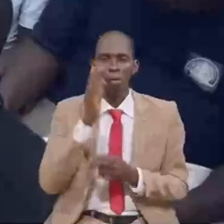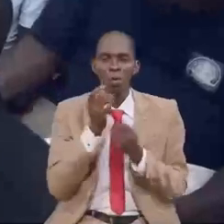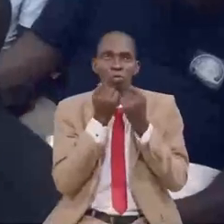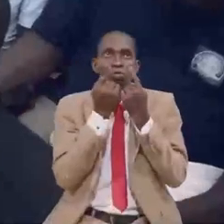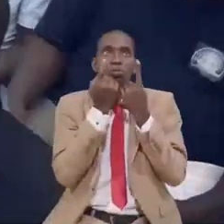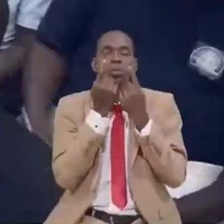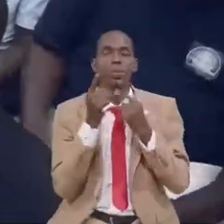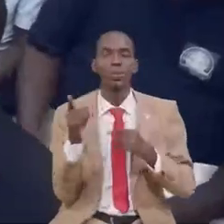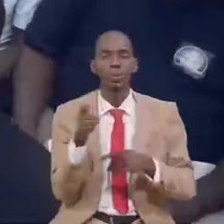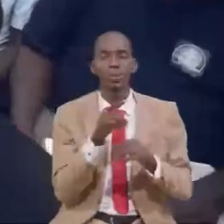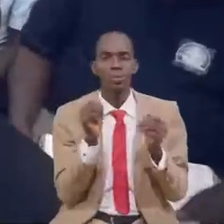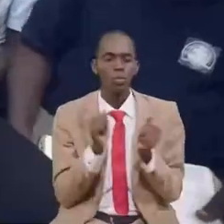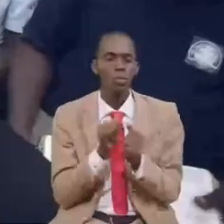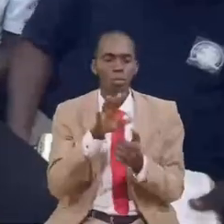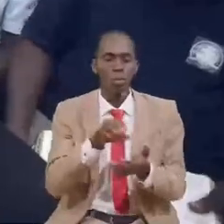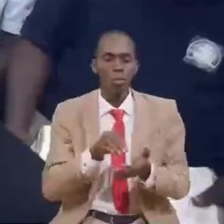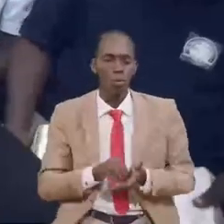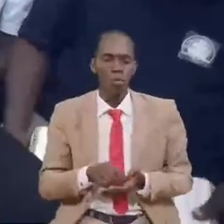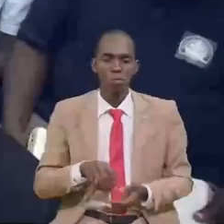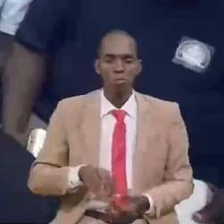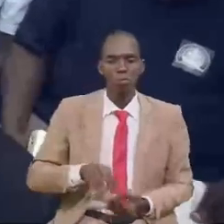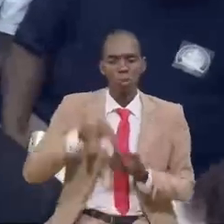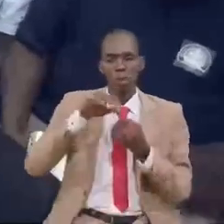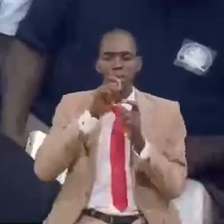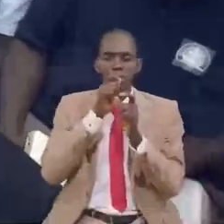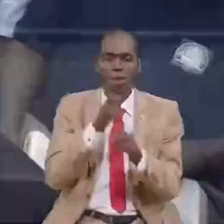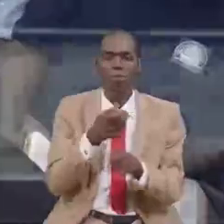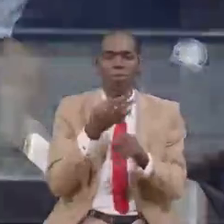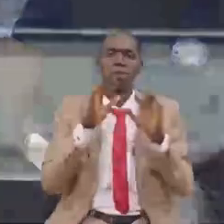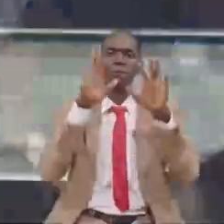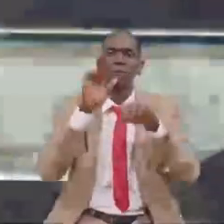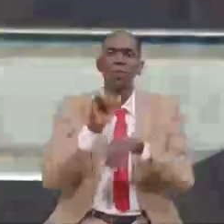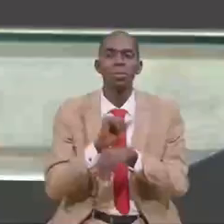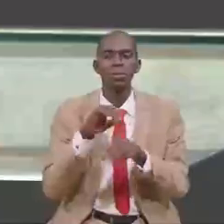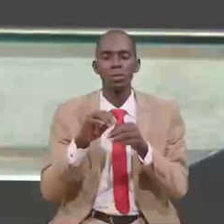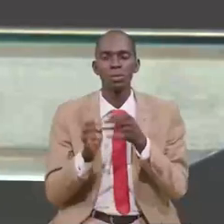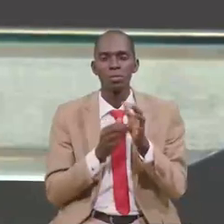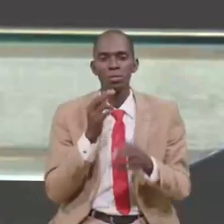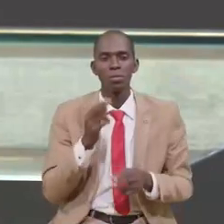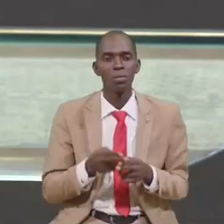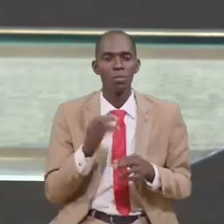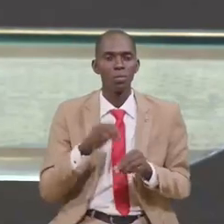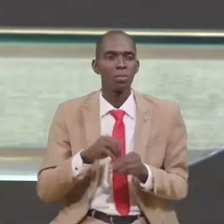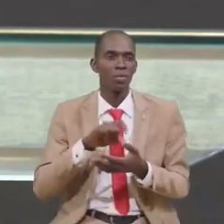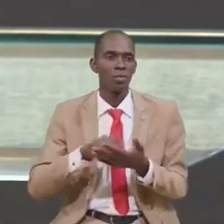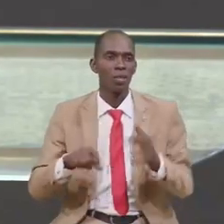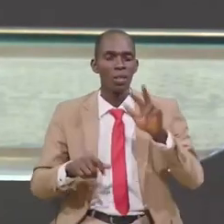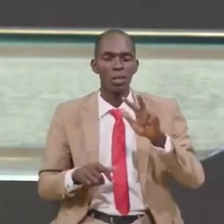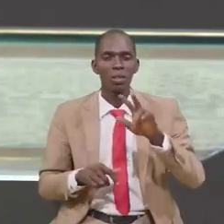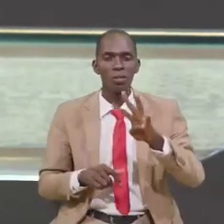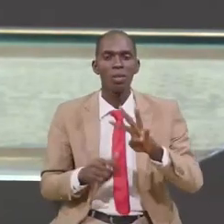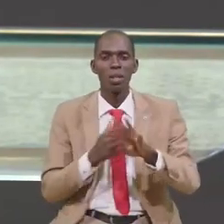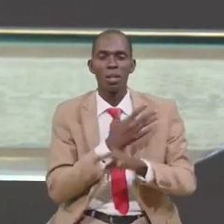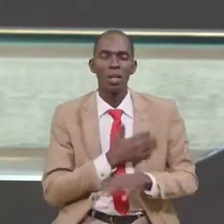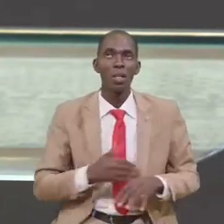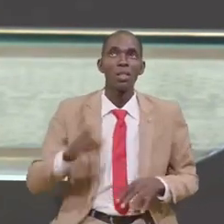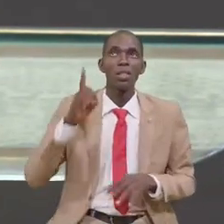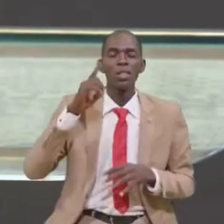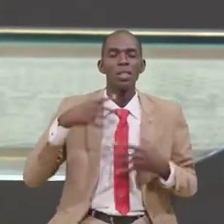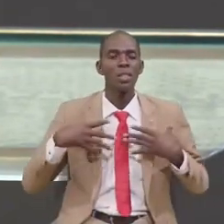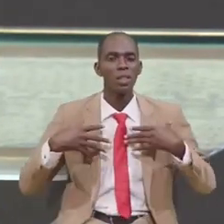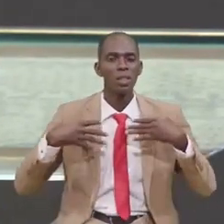surprendre de votre paquet de miracles au nom de Jésus-Christ. Le verset 34, il guérit